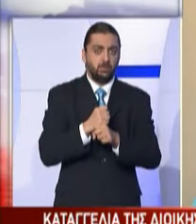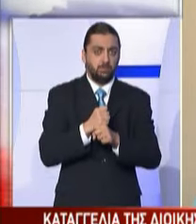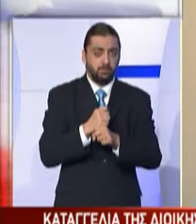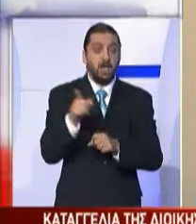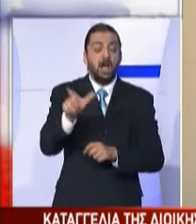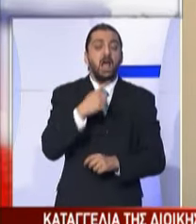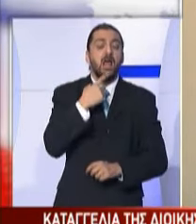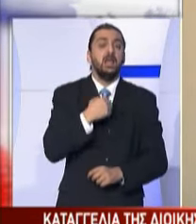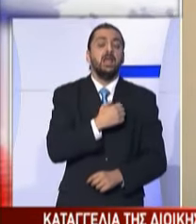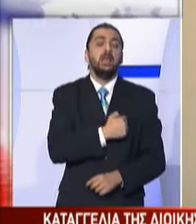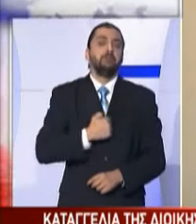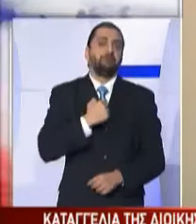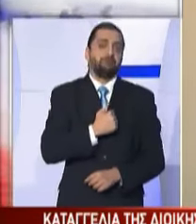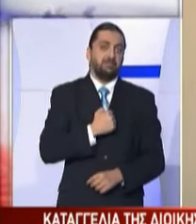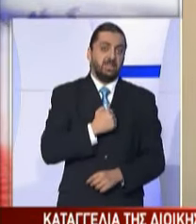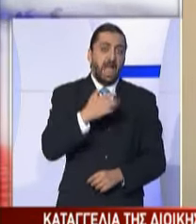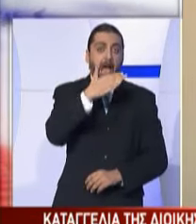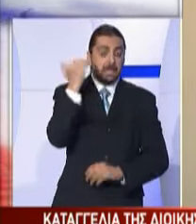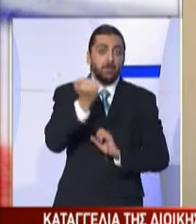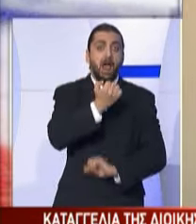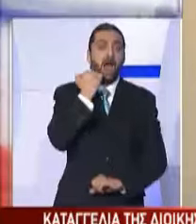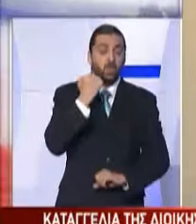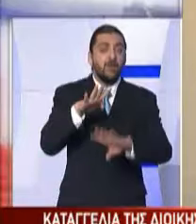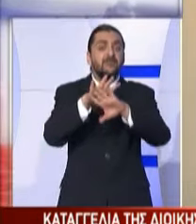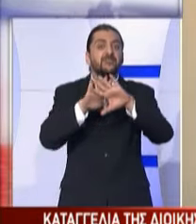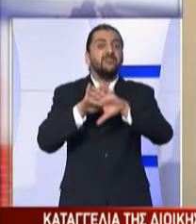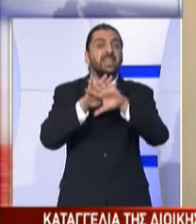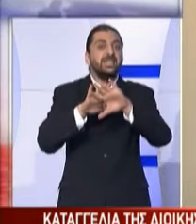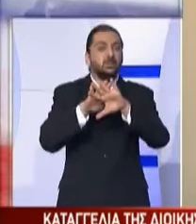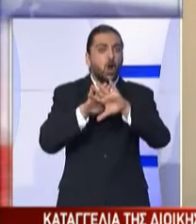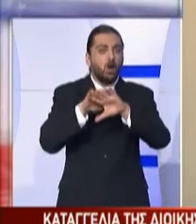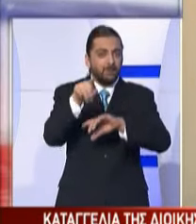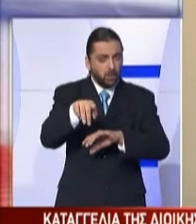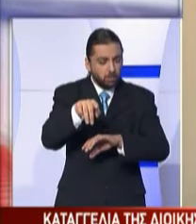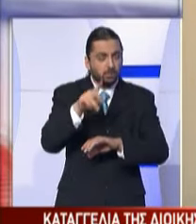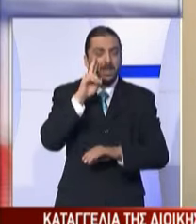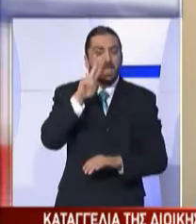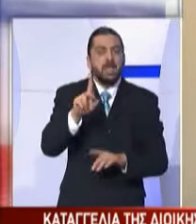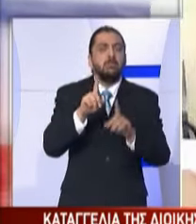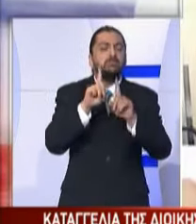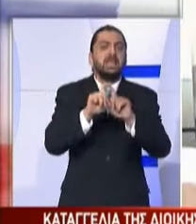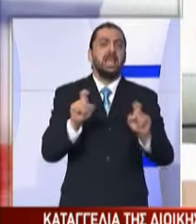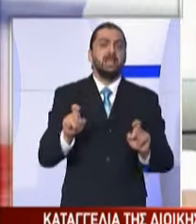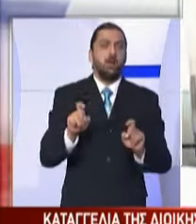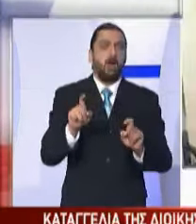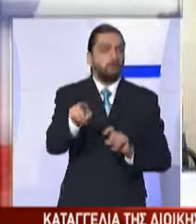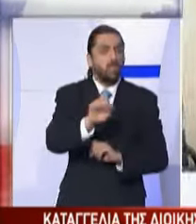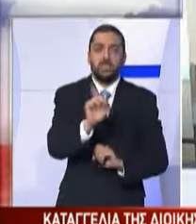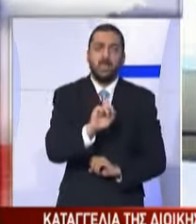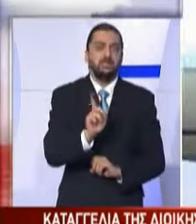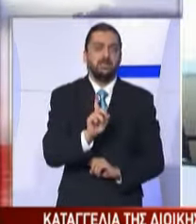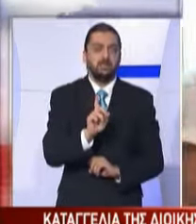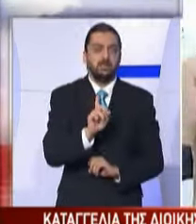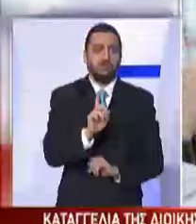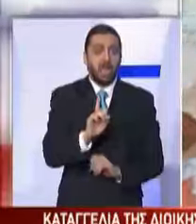ΑΧΕΠΑ έχει κάνει ένα πολύ μεγάλο λάθος. Έχει δει το φίλτρο των αιμοκαθαρόμενων σαν αναλώσιμο υλικό, το οποίο δεν είναι. Εφόσον